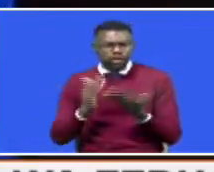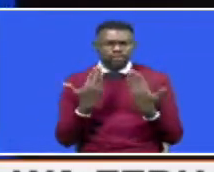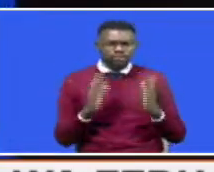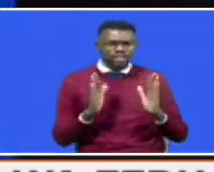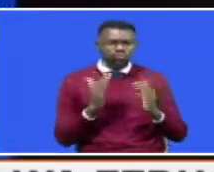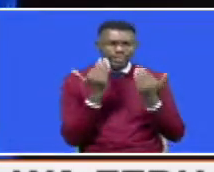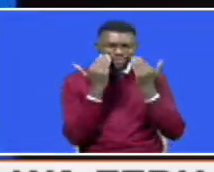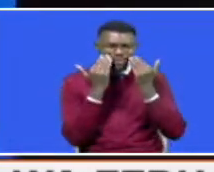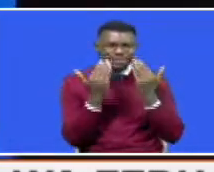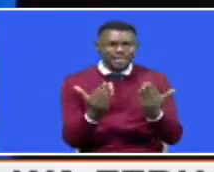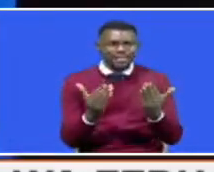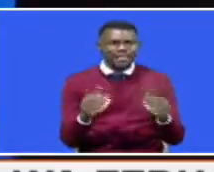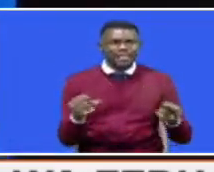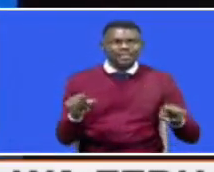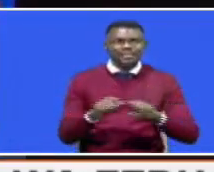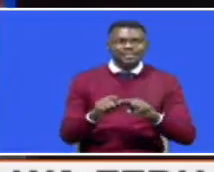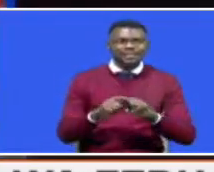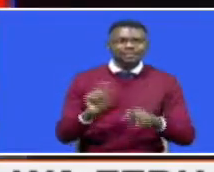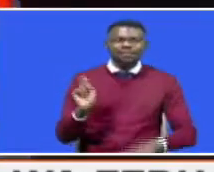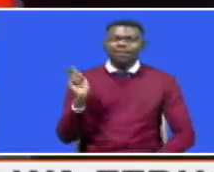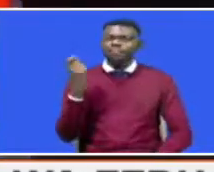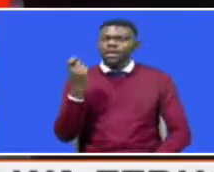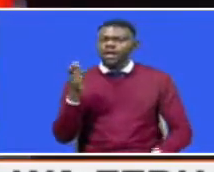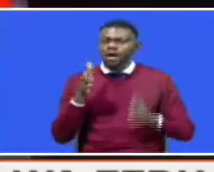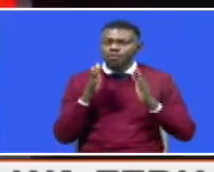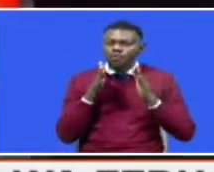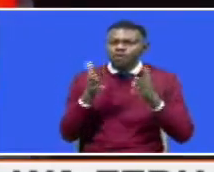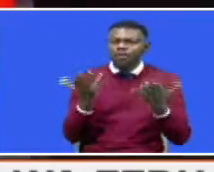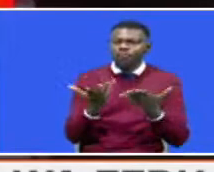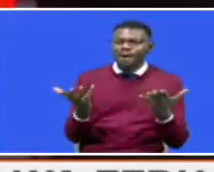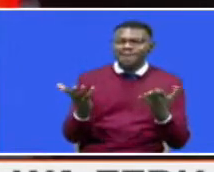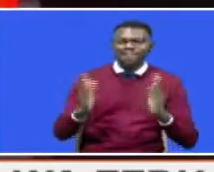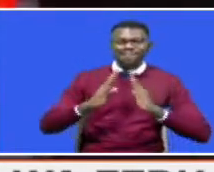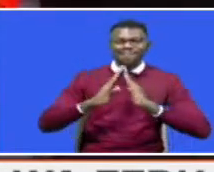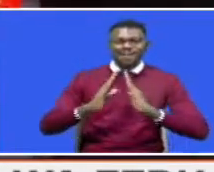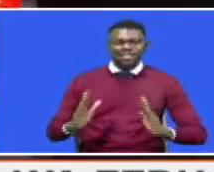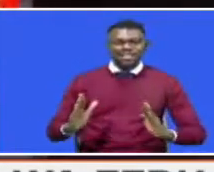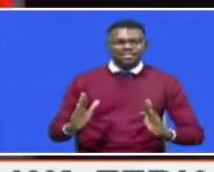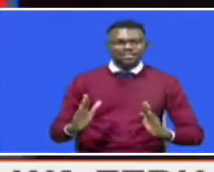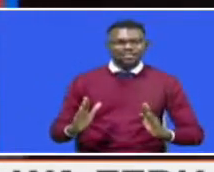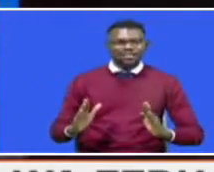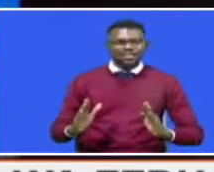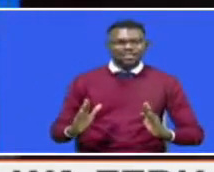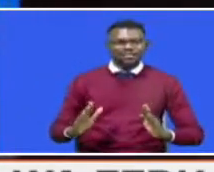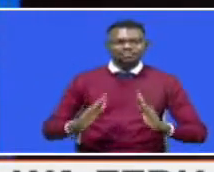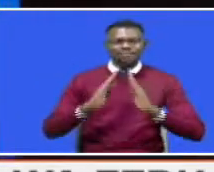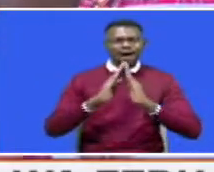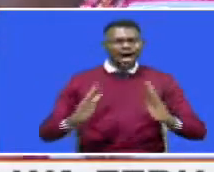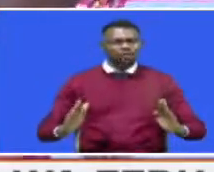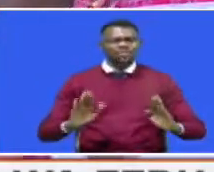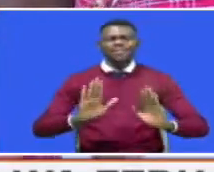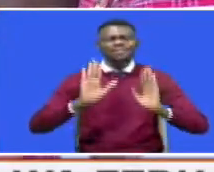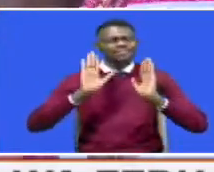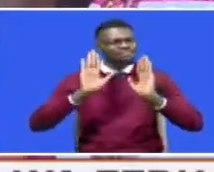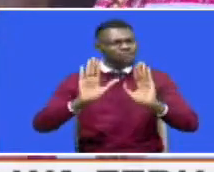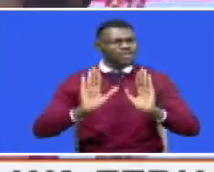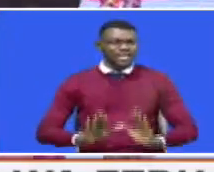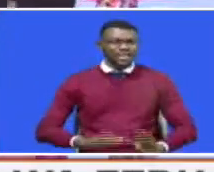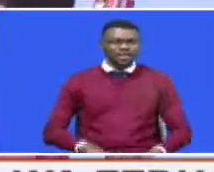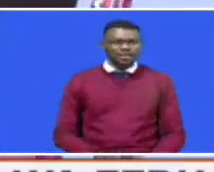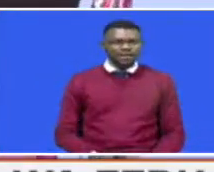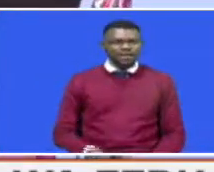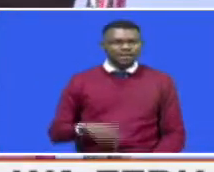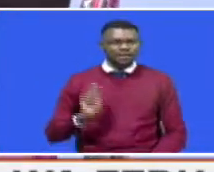alafu tumeona mahali president anaangalia maneno ya housing, na hiyo ni kitu ya maana sana. Rais